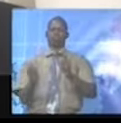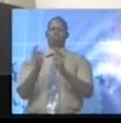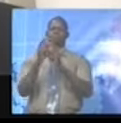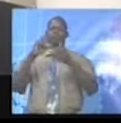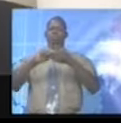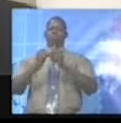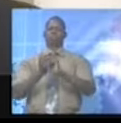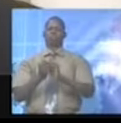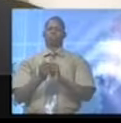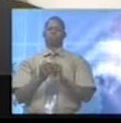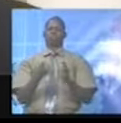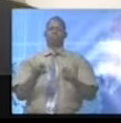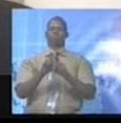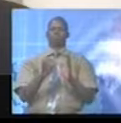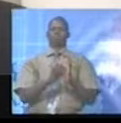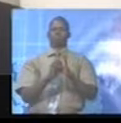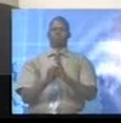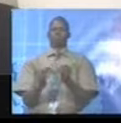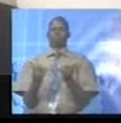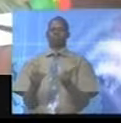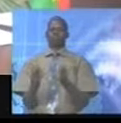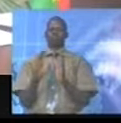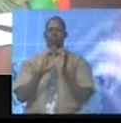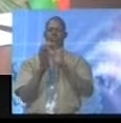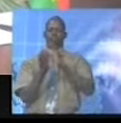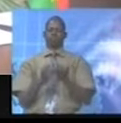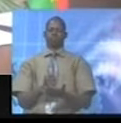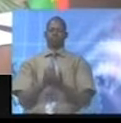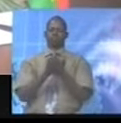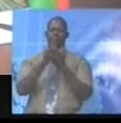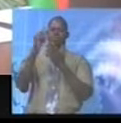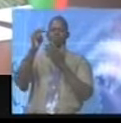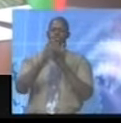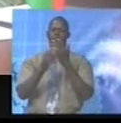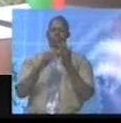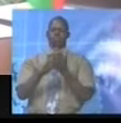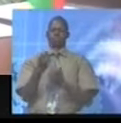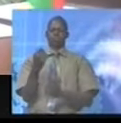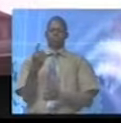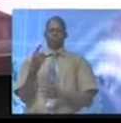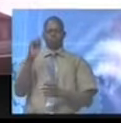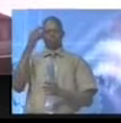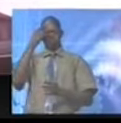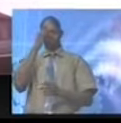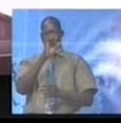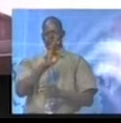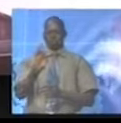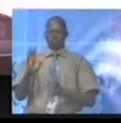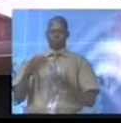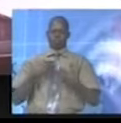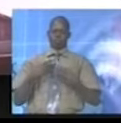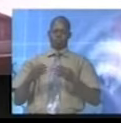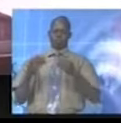particulières, comme ça a été le cas, par ce mécanisme de soutien. En juillet 2011, le gouvernement du Burkina Faso a adopté